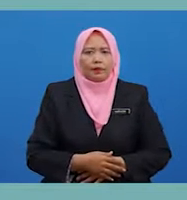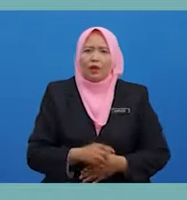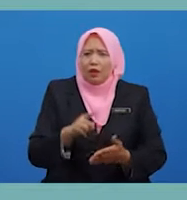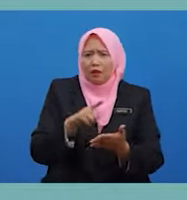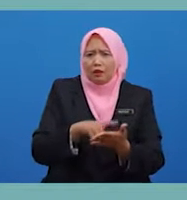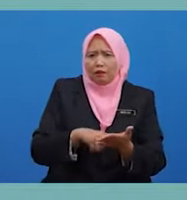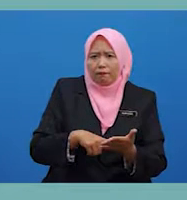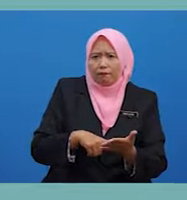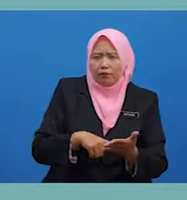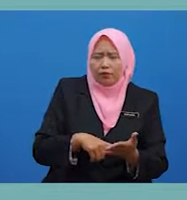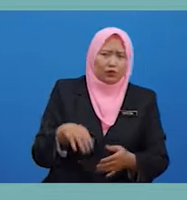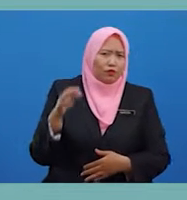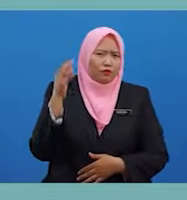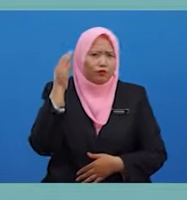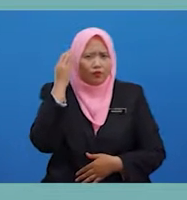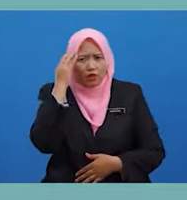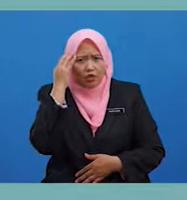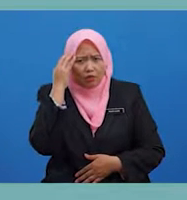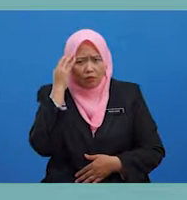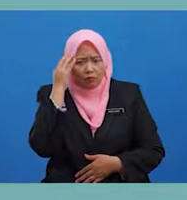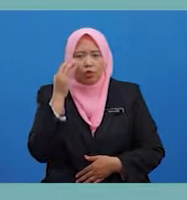faham dengan pola gabungan?